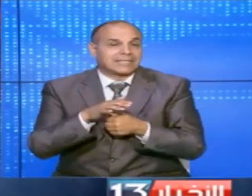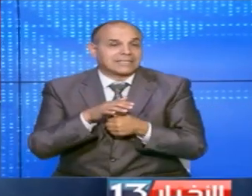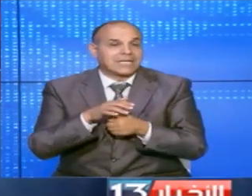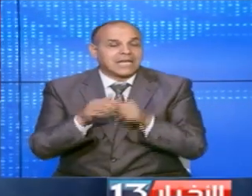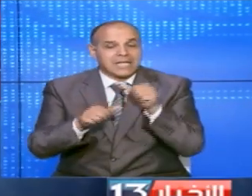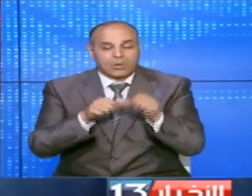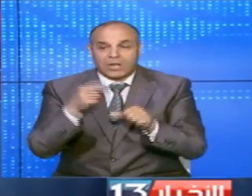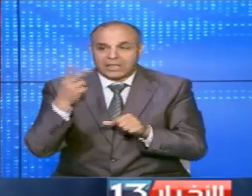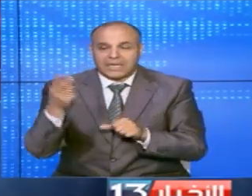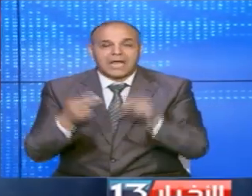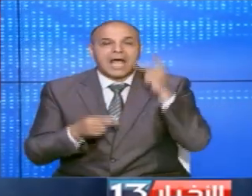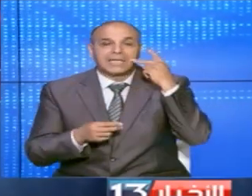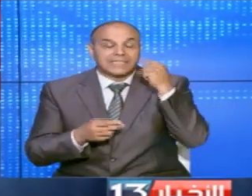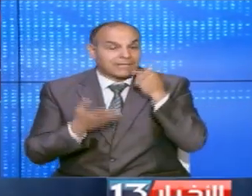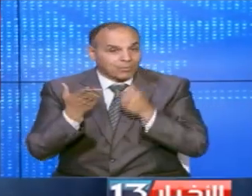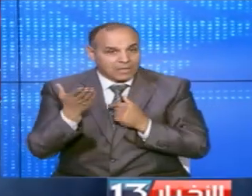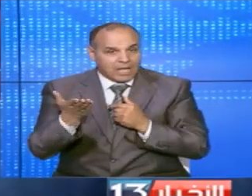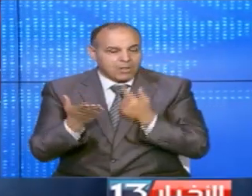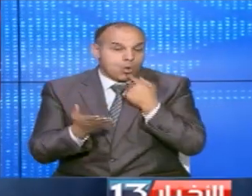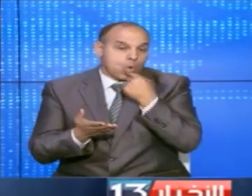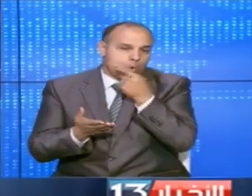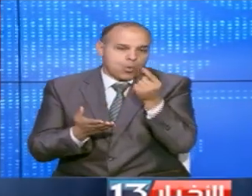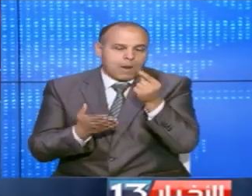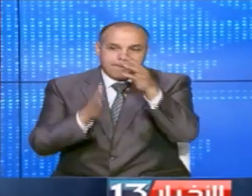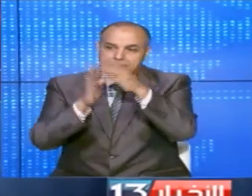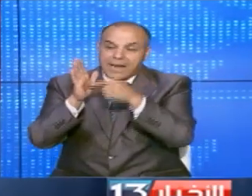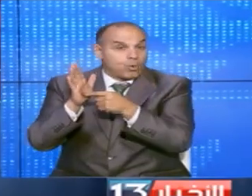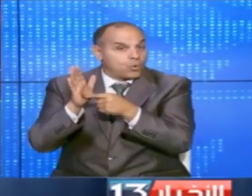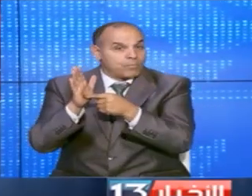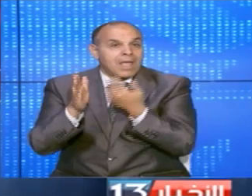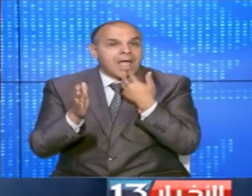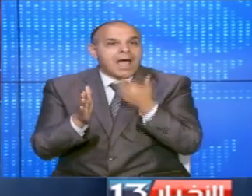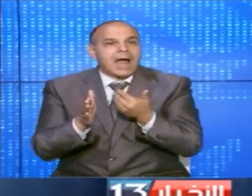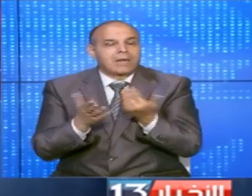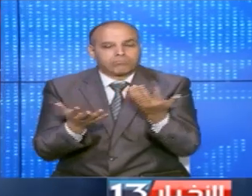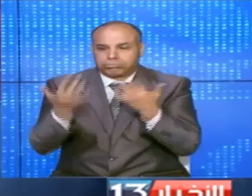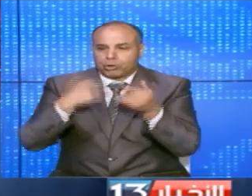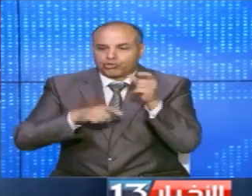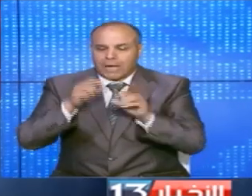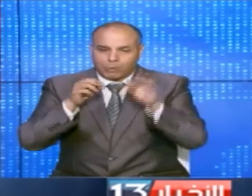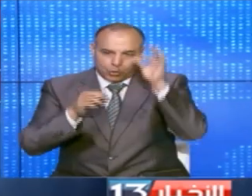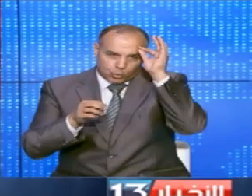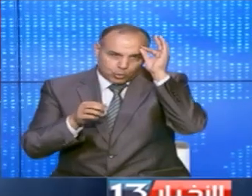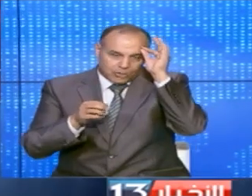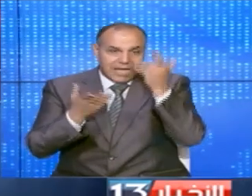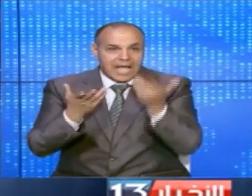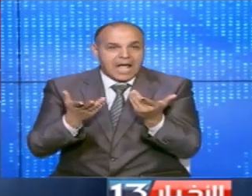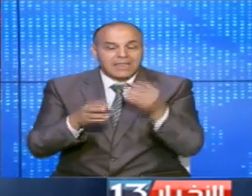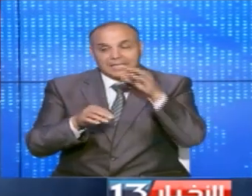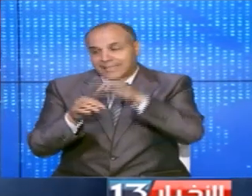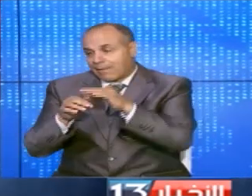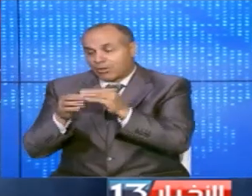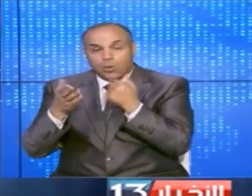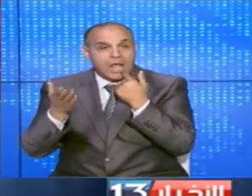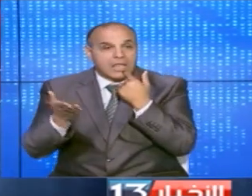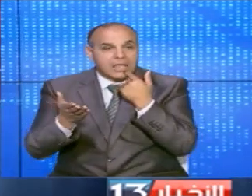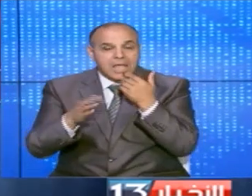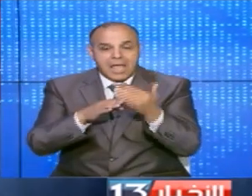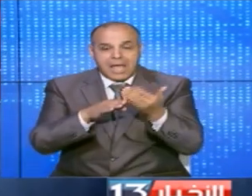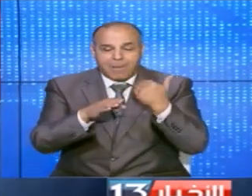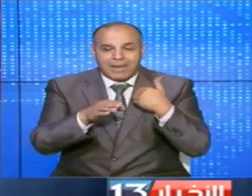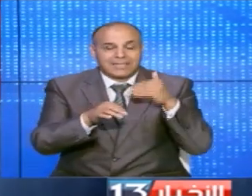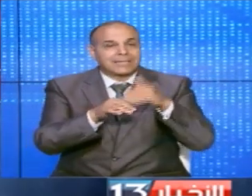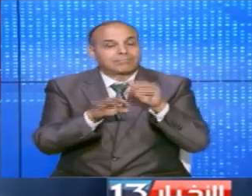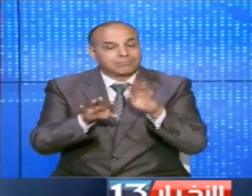دورها الثاني قيس سعيد مشيره في بلاغ لها ان اقبال الشعب التونسي على هذه الانتخابات ومن قبلها